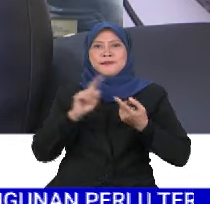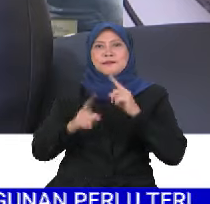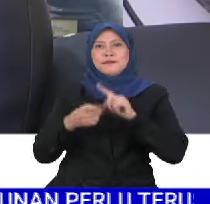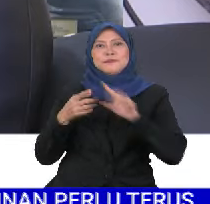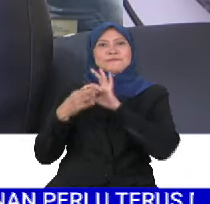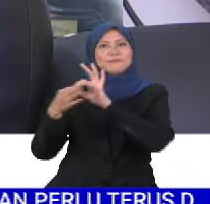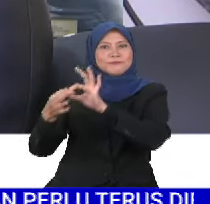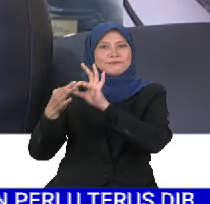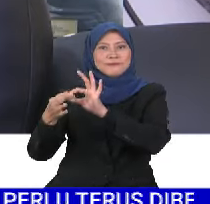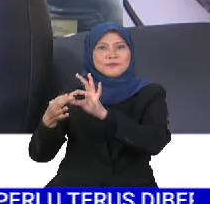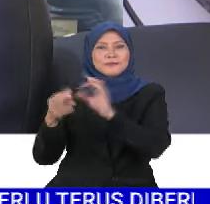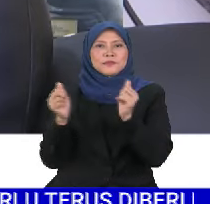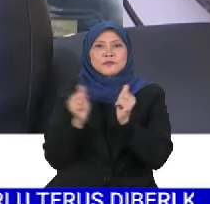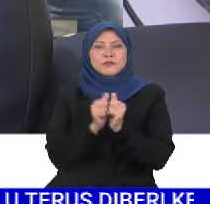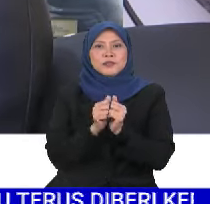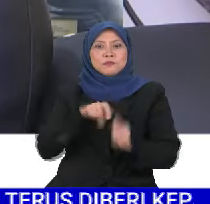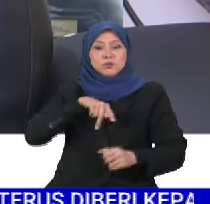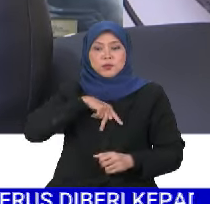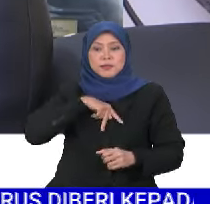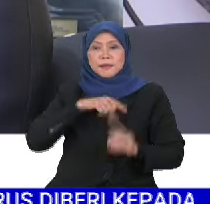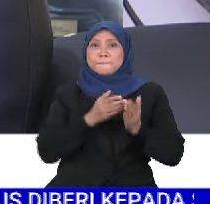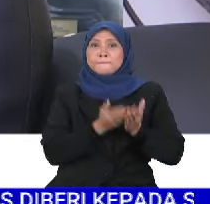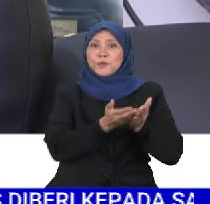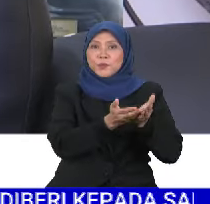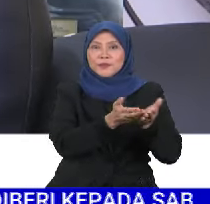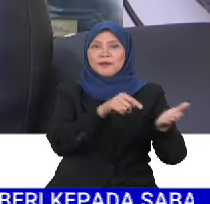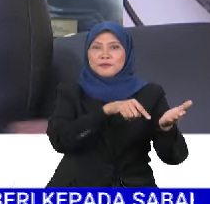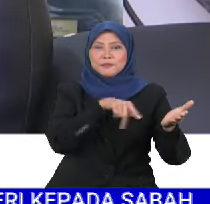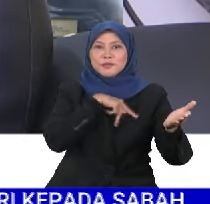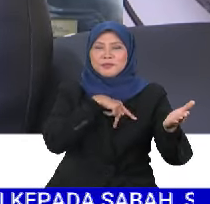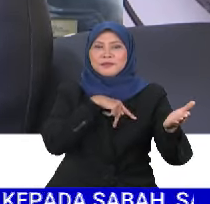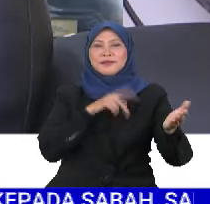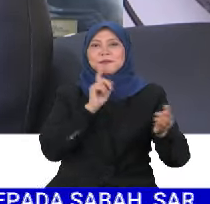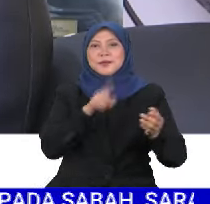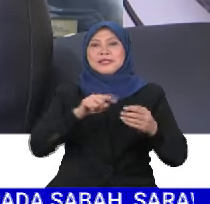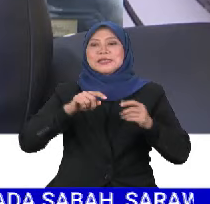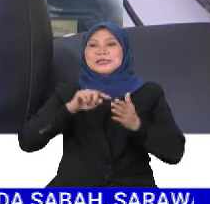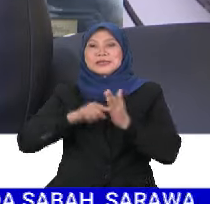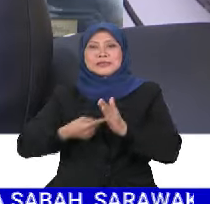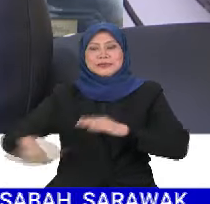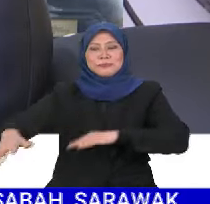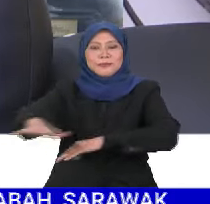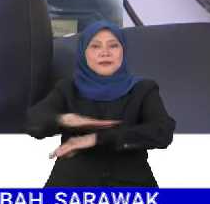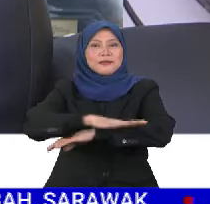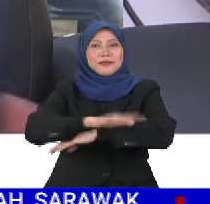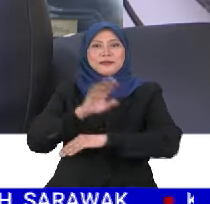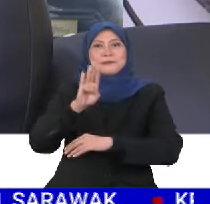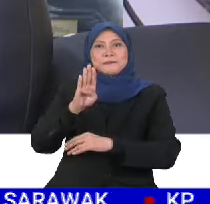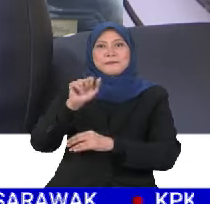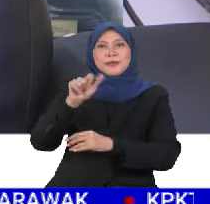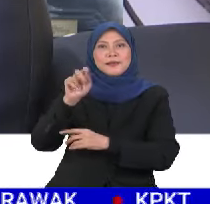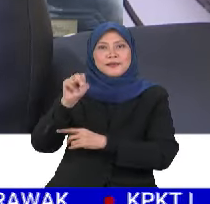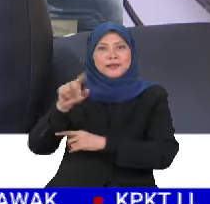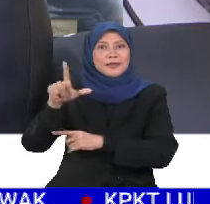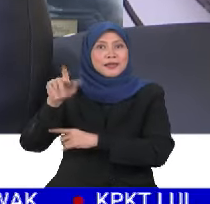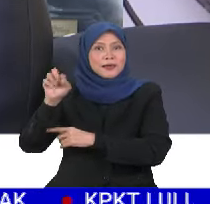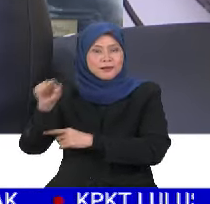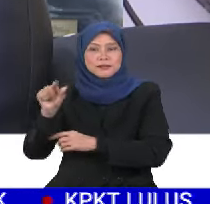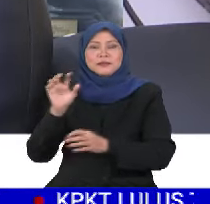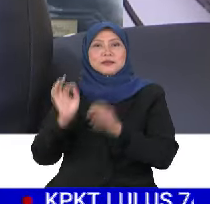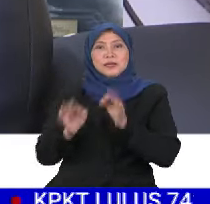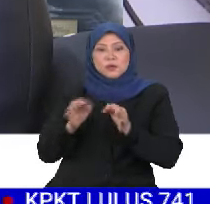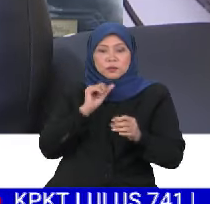kolaborasi dengan pemilik-pemilik bot yang ada di beroperasi di Pantai Bakar Lalang untuk kita gerakkan mereka seandainya bot yang